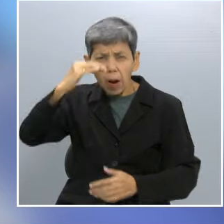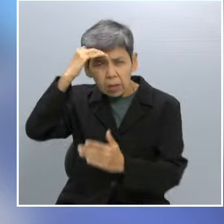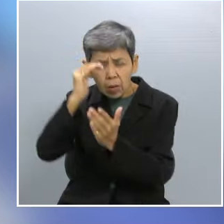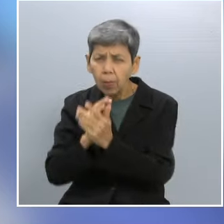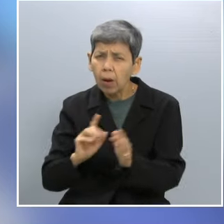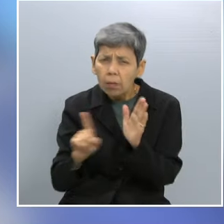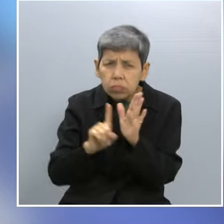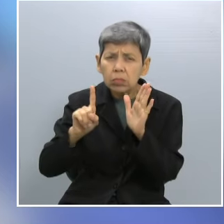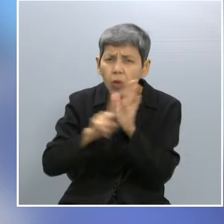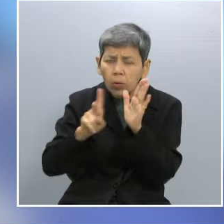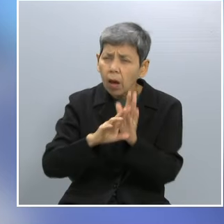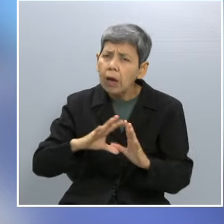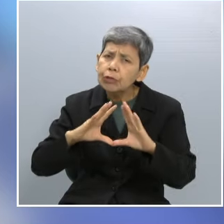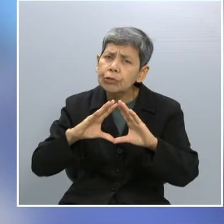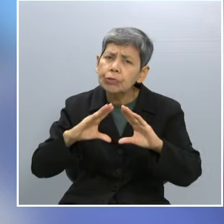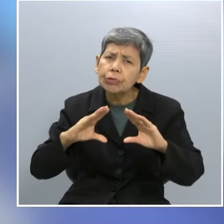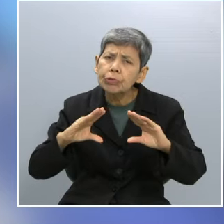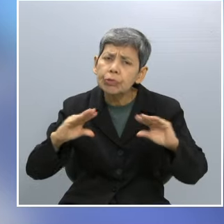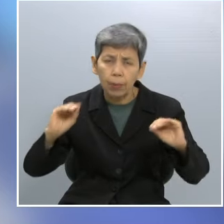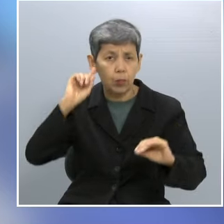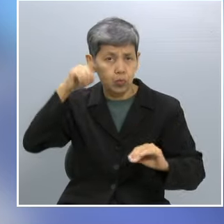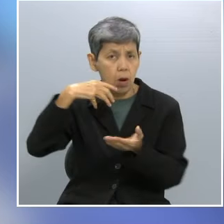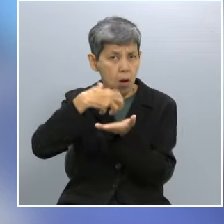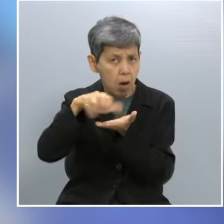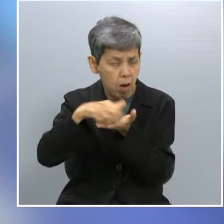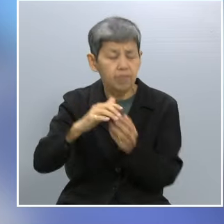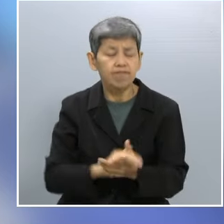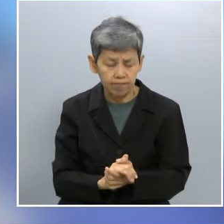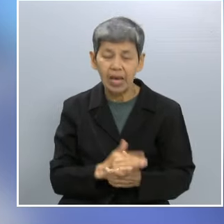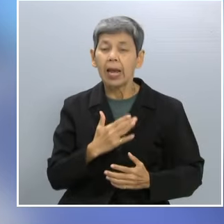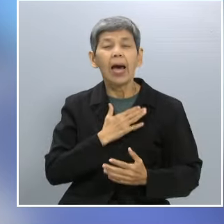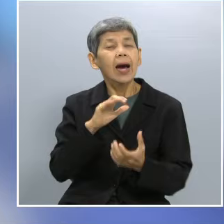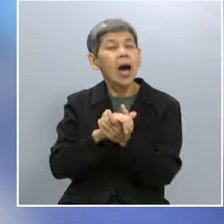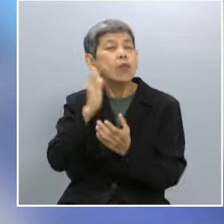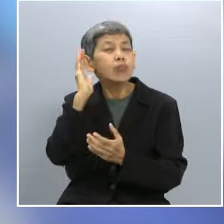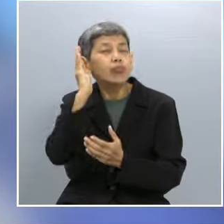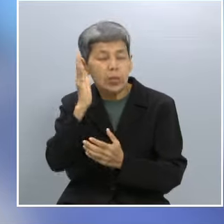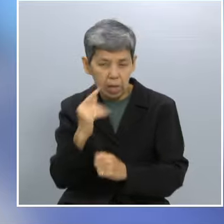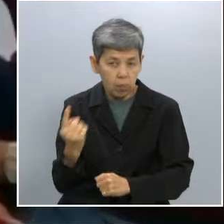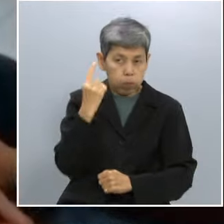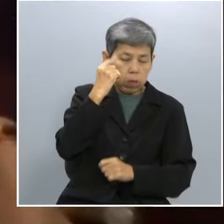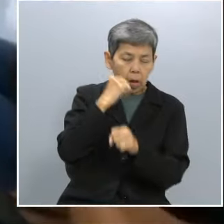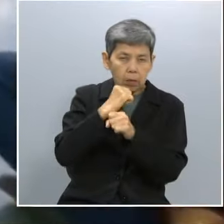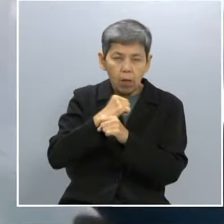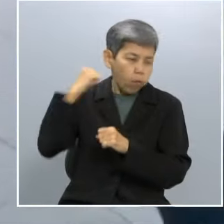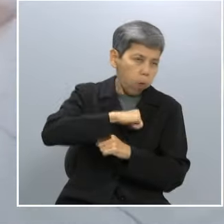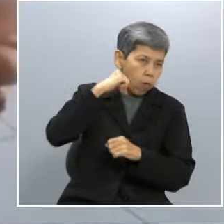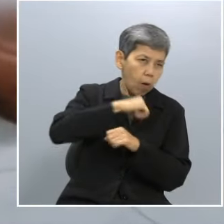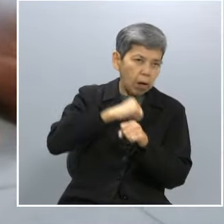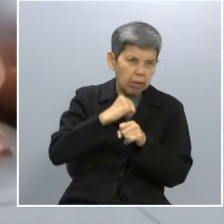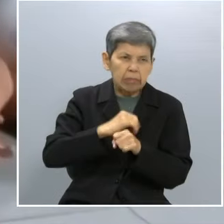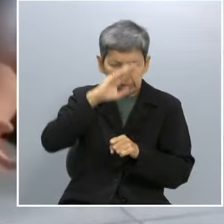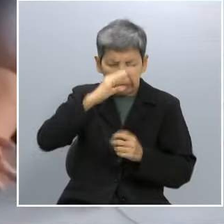ั้งคดีไม่คืบฮากิมเล่าแบบนี้นะคะบอกว่าหลังจากที่อดีตสามีข่มขู่แล้วก็ทำลายร่างกายเธอเธออาการ